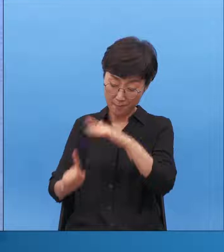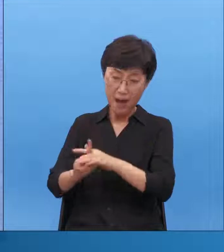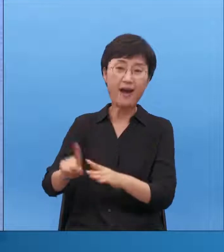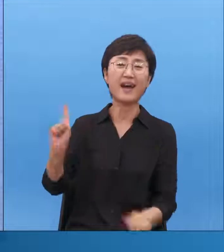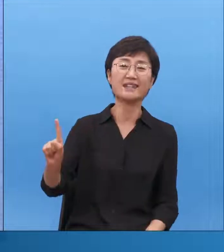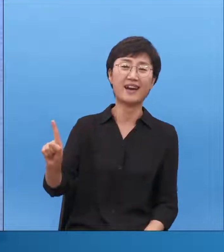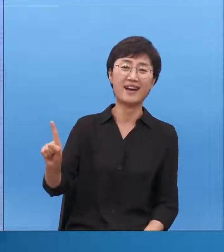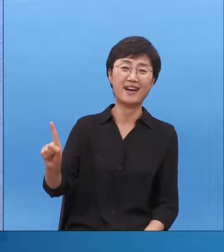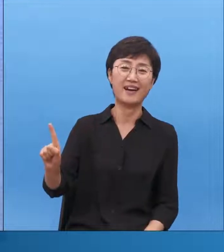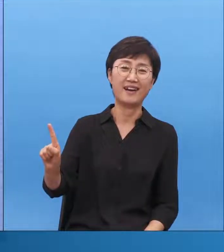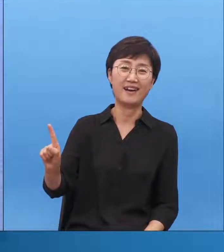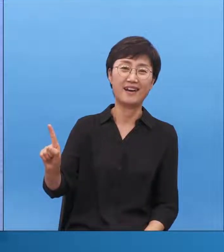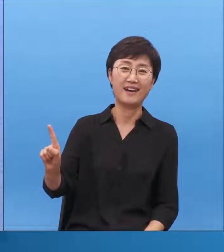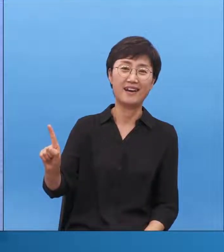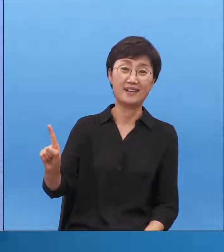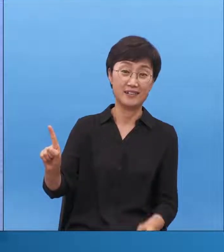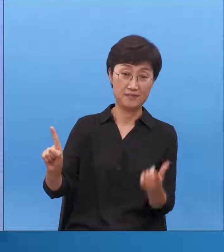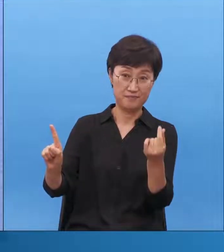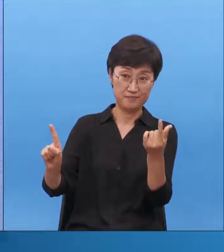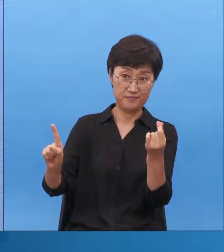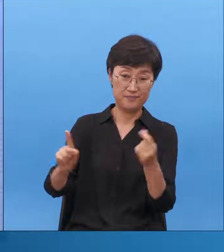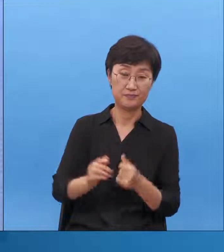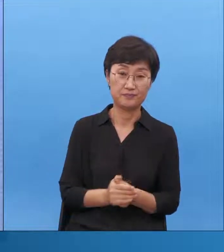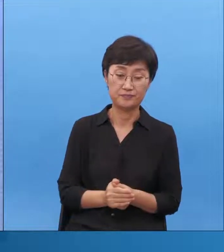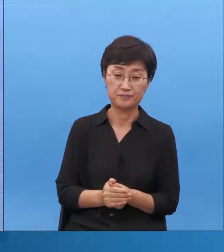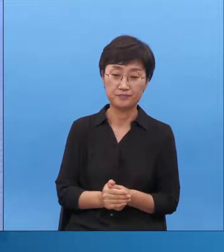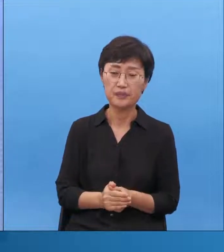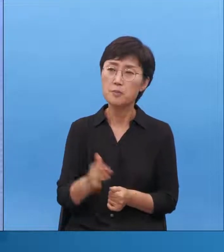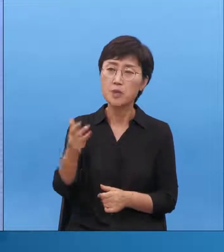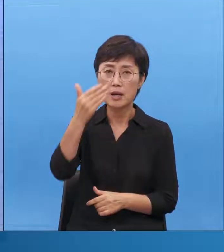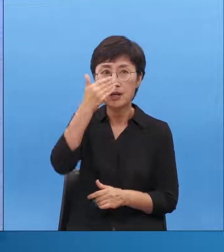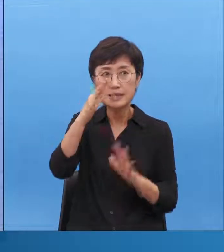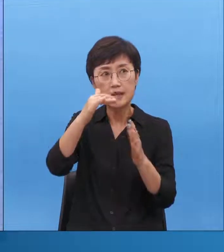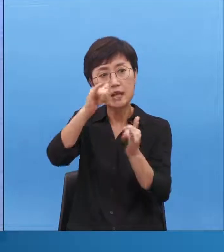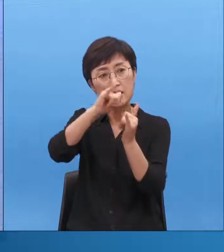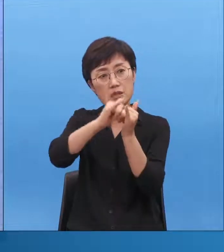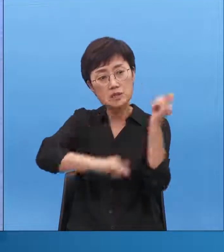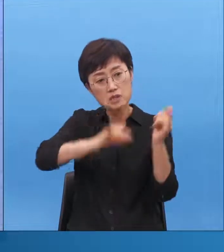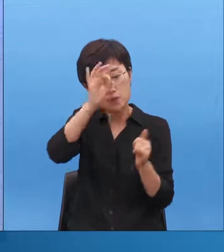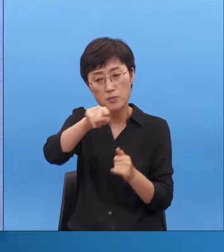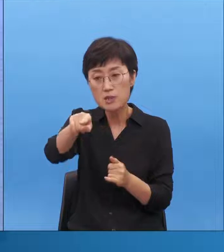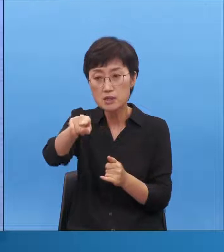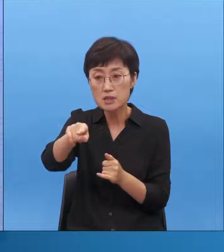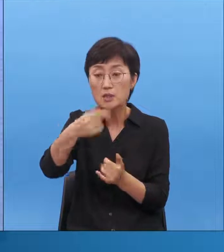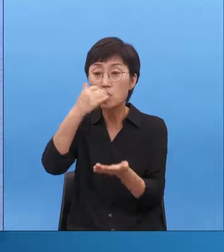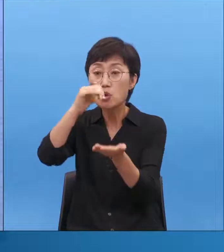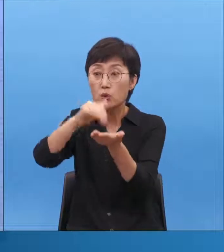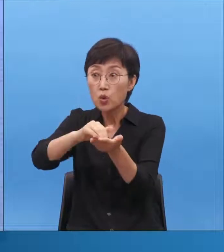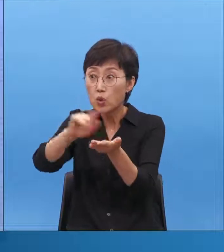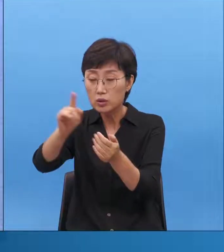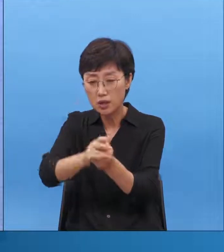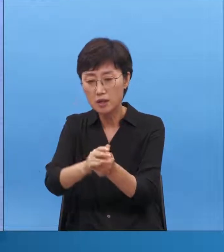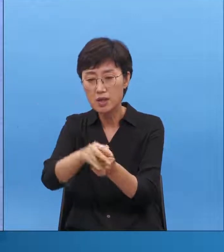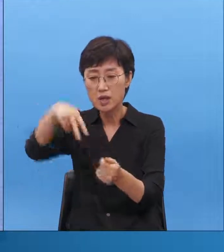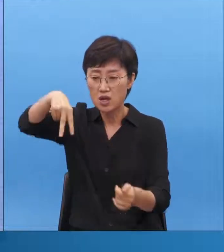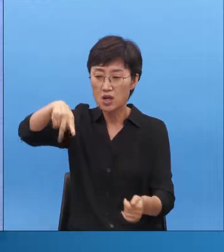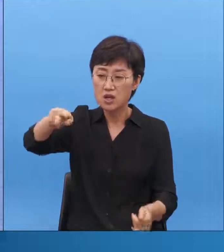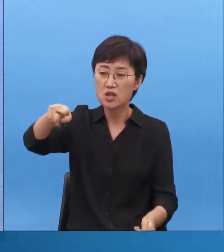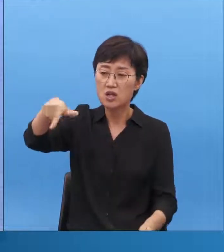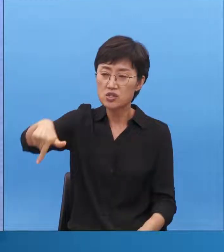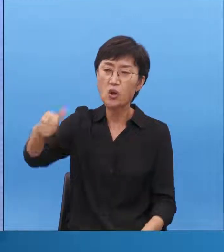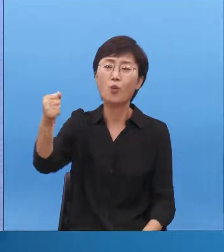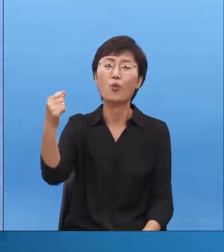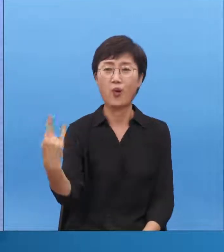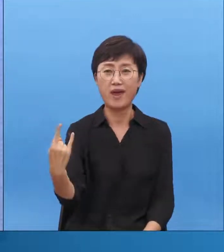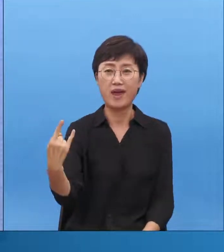석회암으로 된 동굴이래요. No, at that time, during the time, the tombs were made out of a specific type 거의 of rock. 썩지도 않고요. 굉장히 중요한 부분이 It